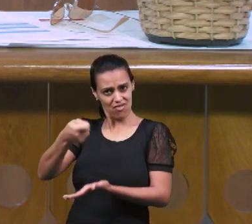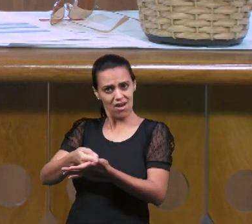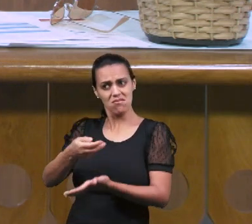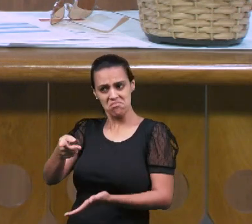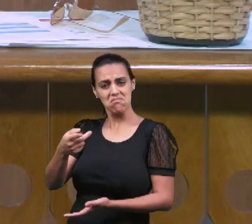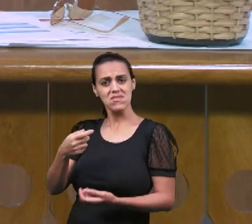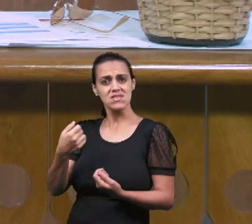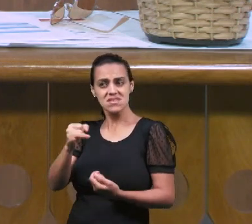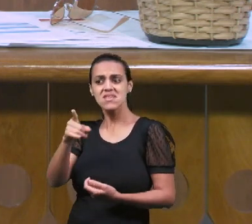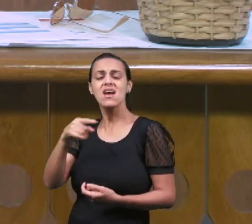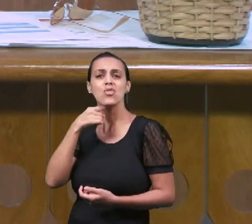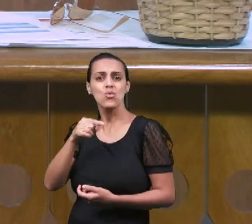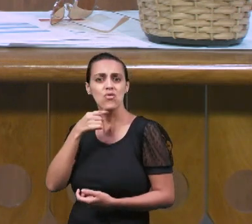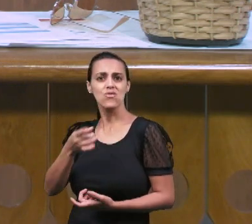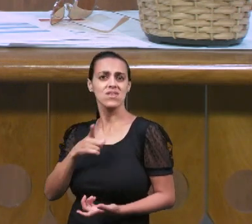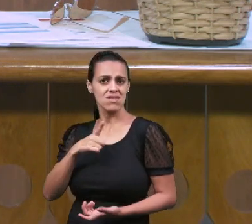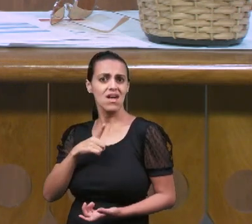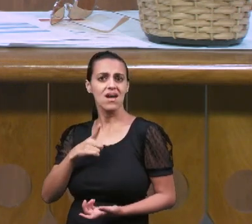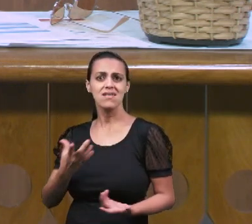été faites.